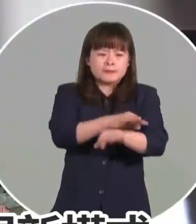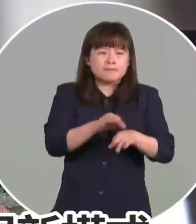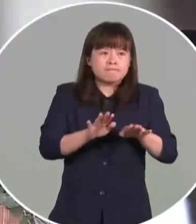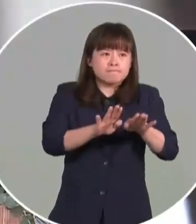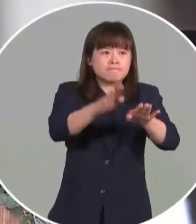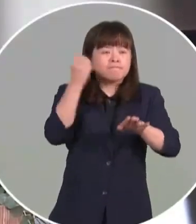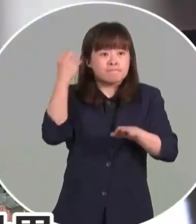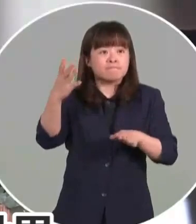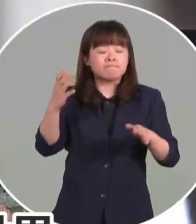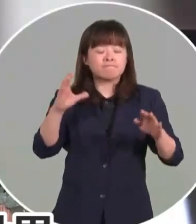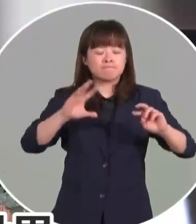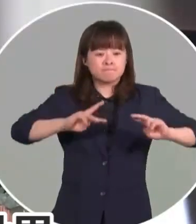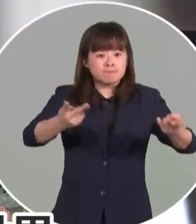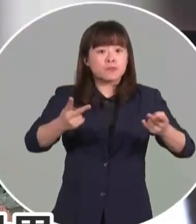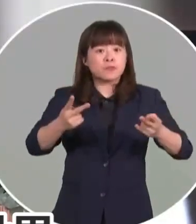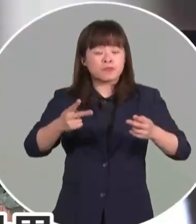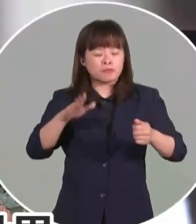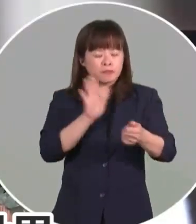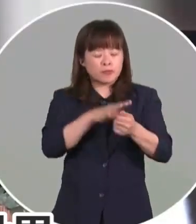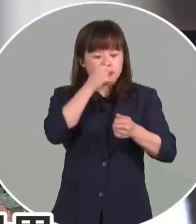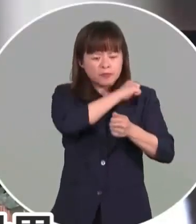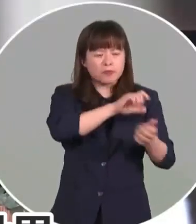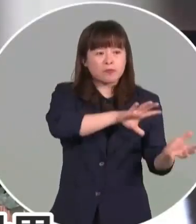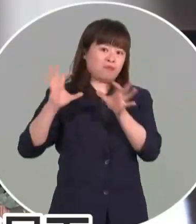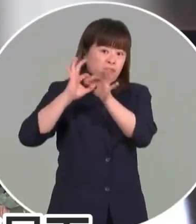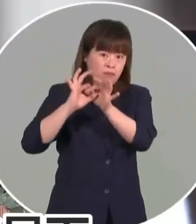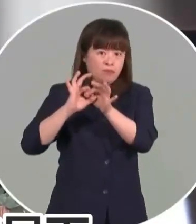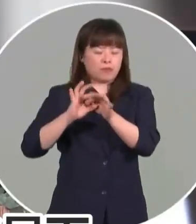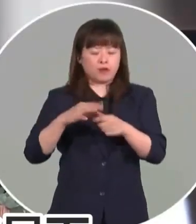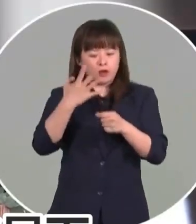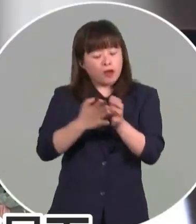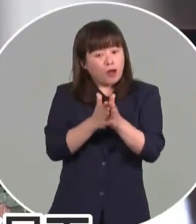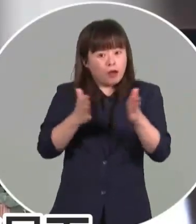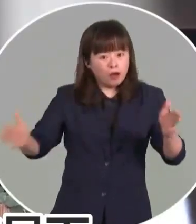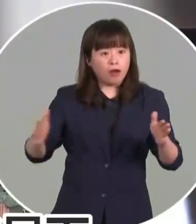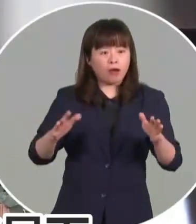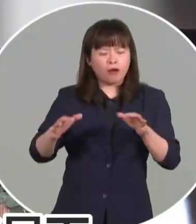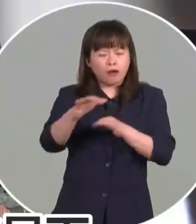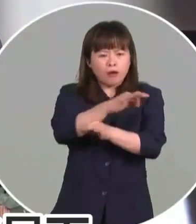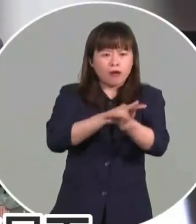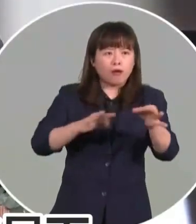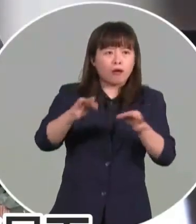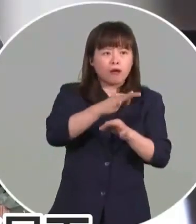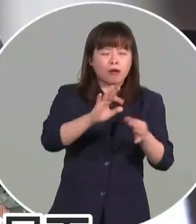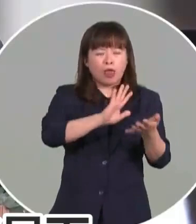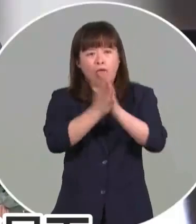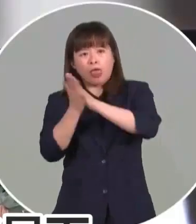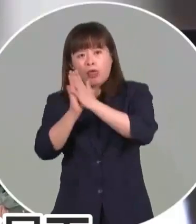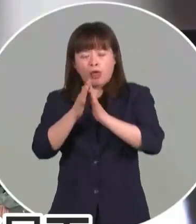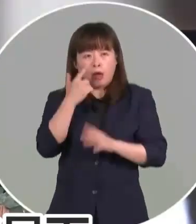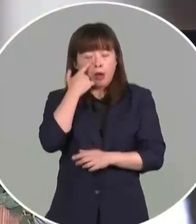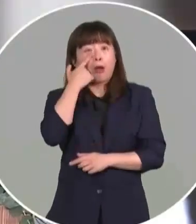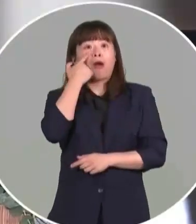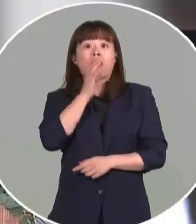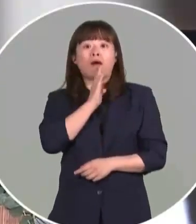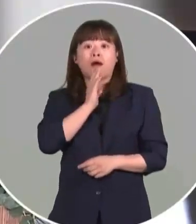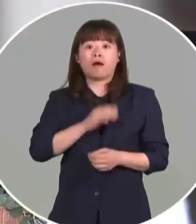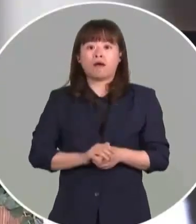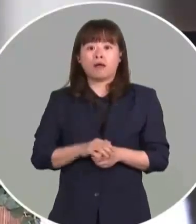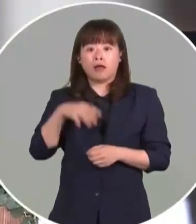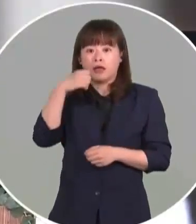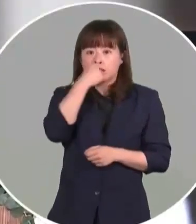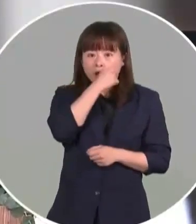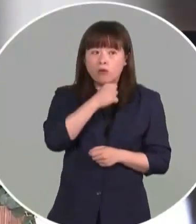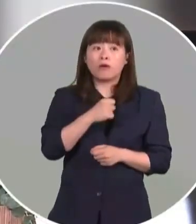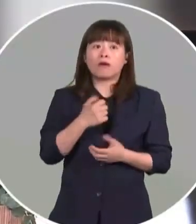新模式，致力让台湾的经济走向世界。四年来，国际经济的巨大的变局下，